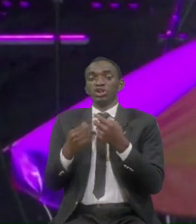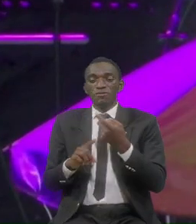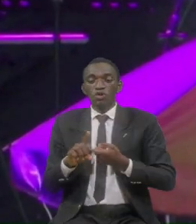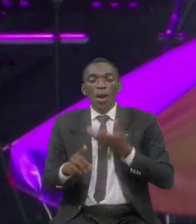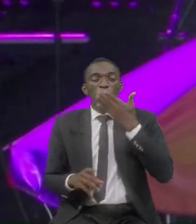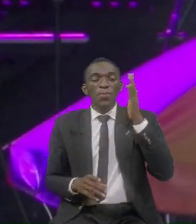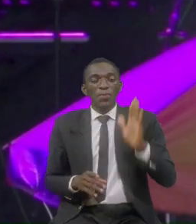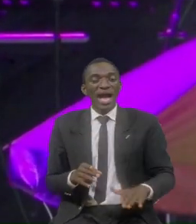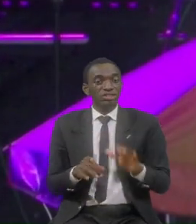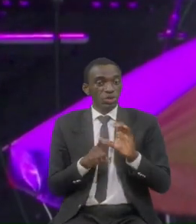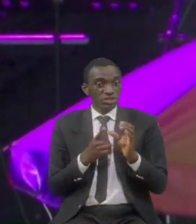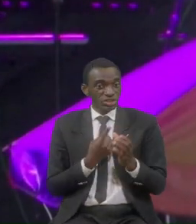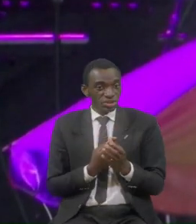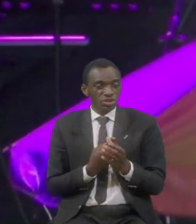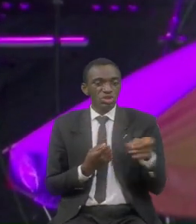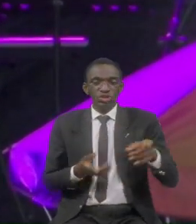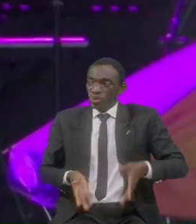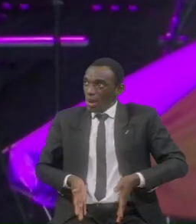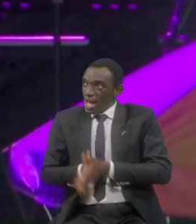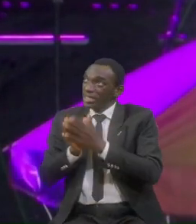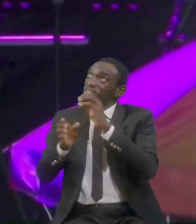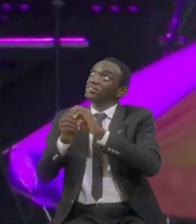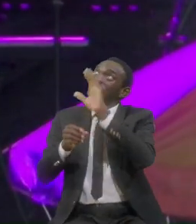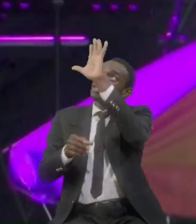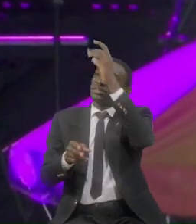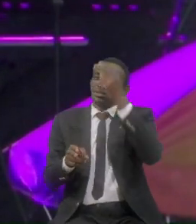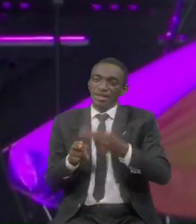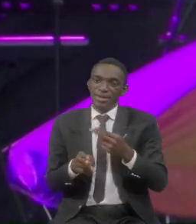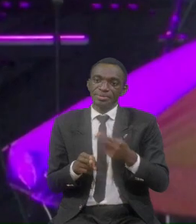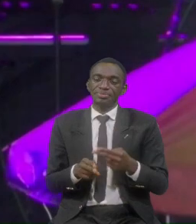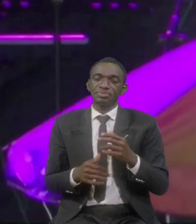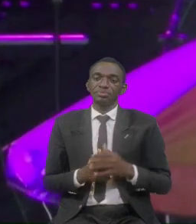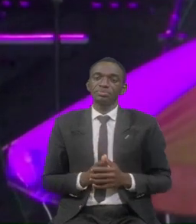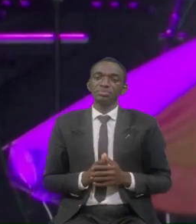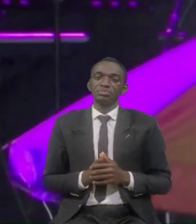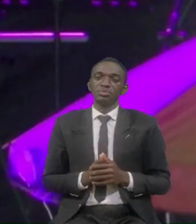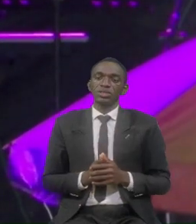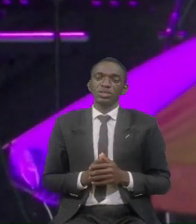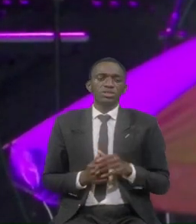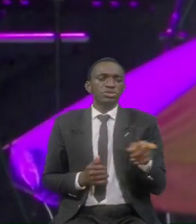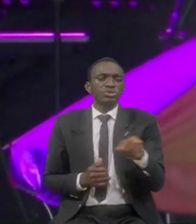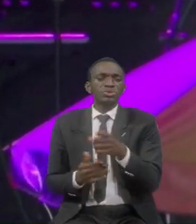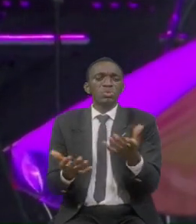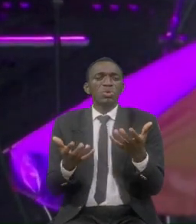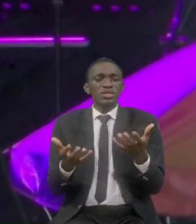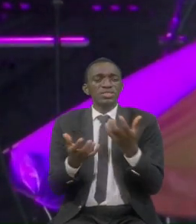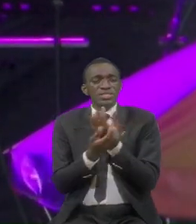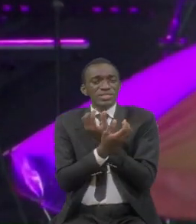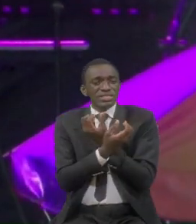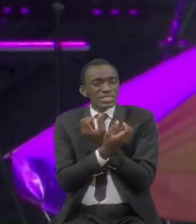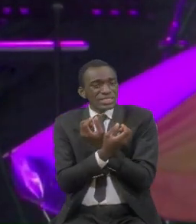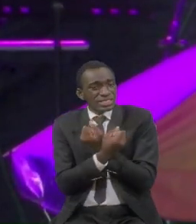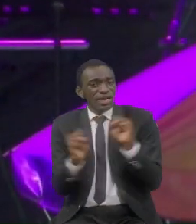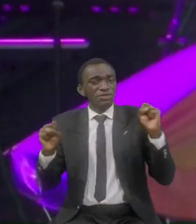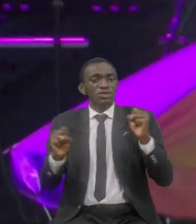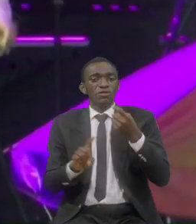name. Ang papasikuli sa tibok aspito si mong kinabuhi nangayo ta dina sa pangalan. Deliverance from the hand and the power of the